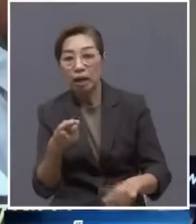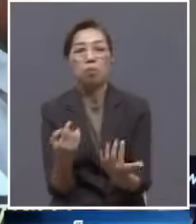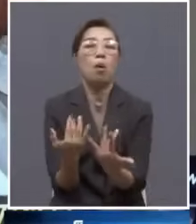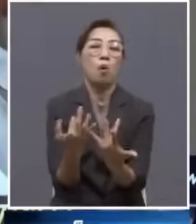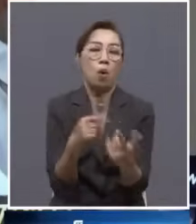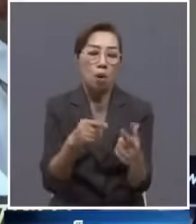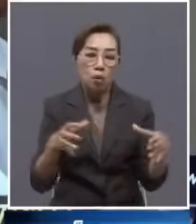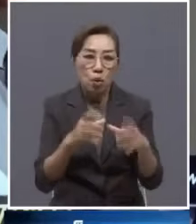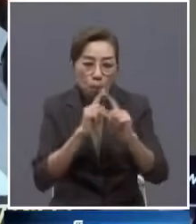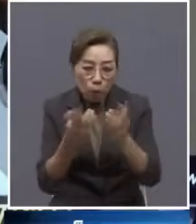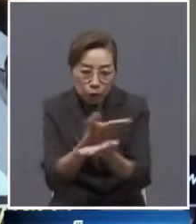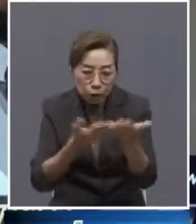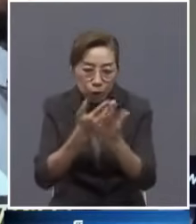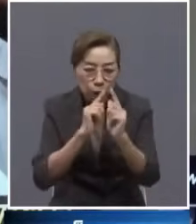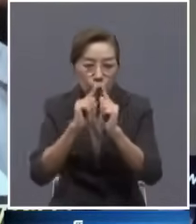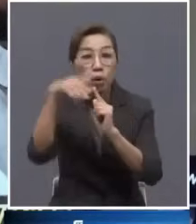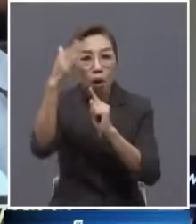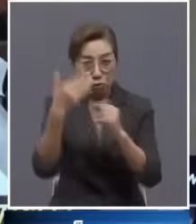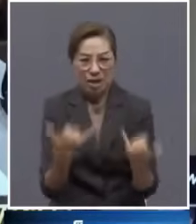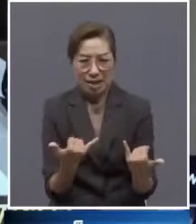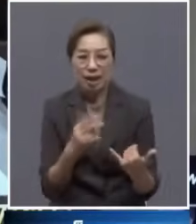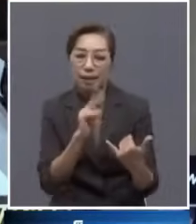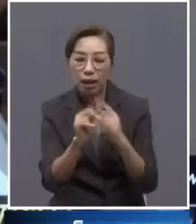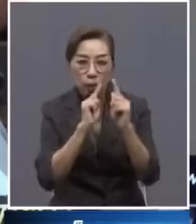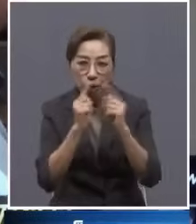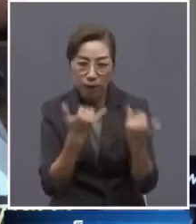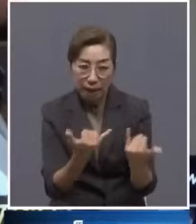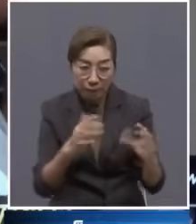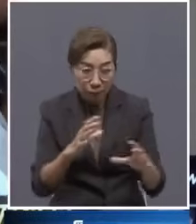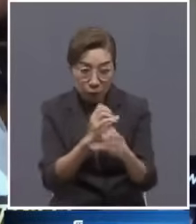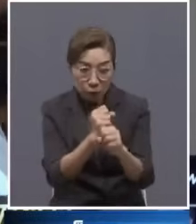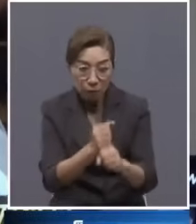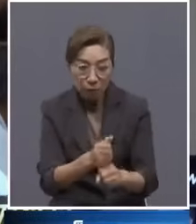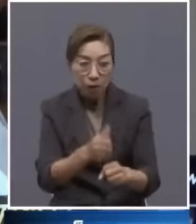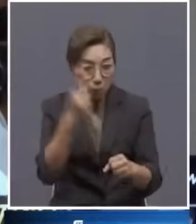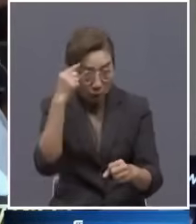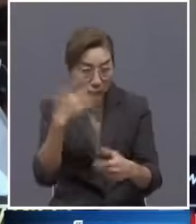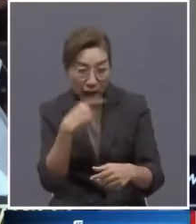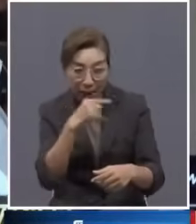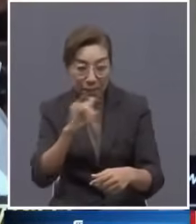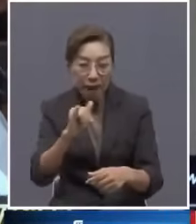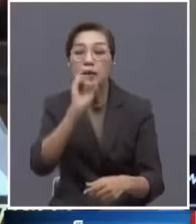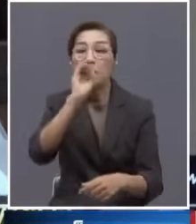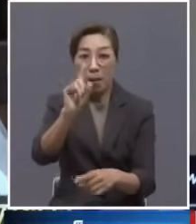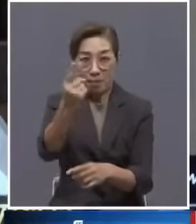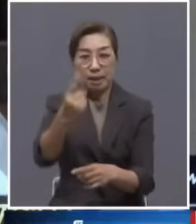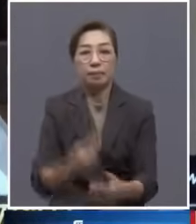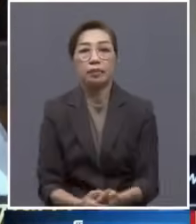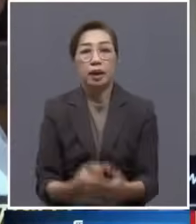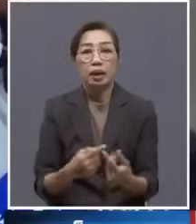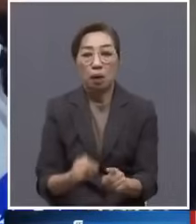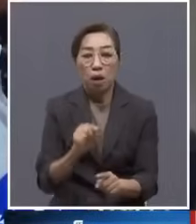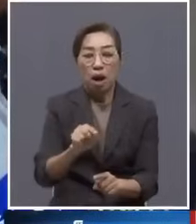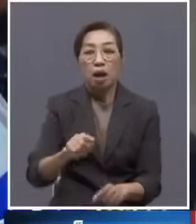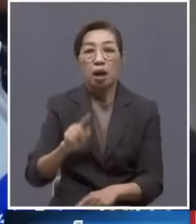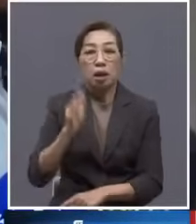หารือกันภายในพรรคก่อนนะครับก็จะคุยกันวันนี้นี่แหละแล้วจะมีการแจ้งกับสังคมสาธารณชนให้ทราบอีกรอบนึงแต่ว่าวันนั้น